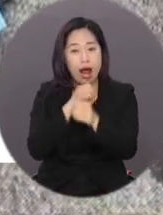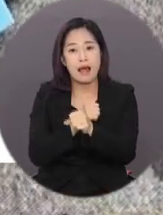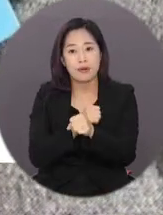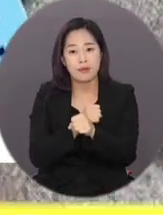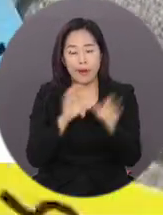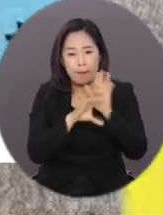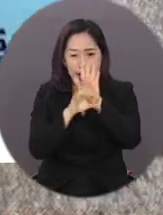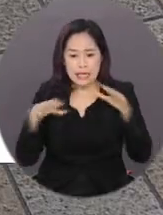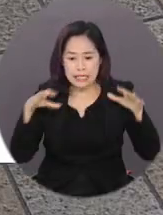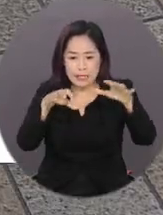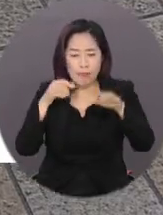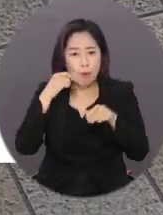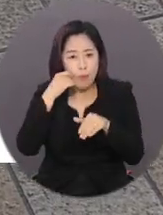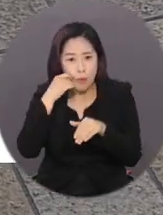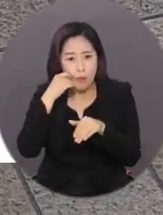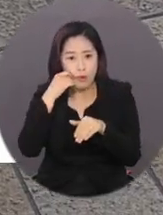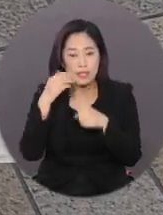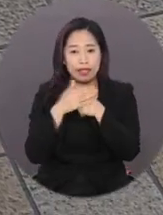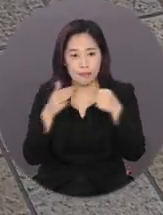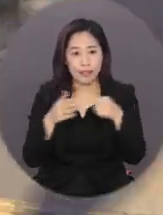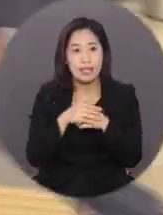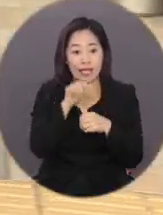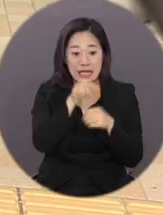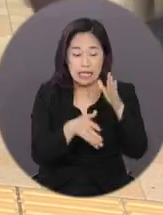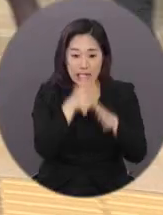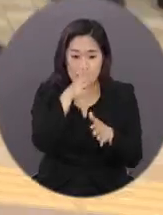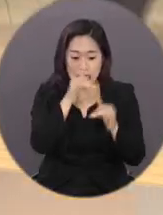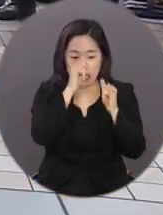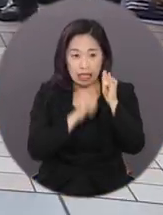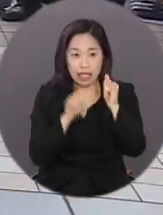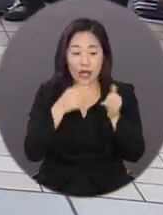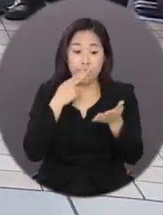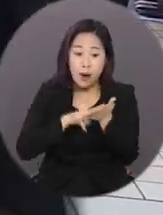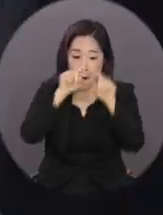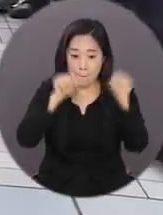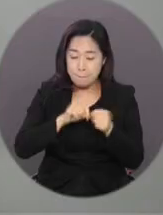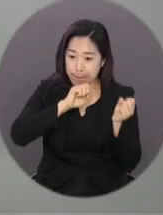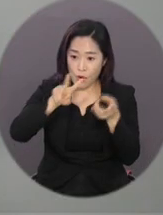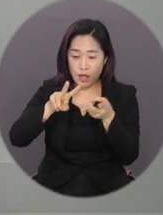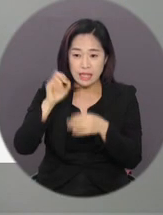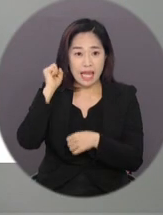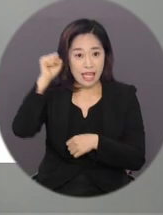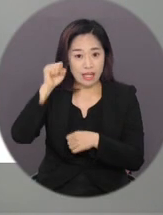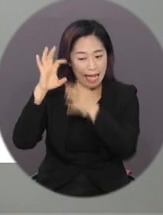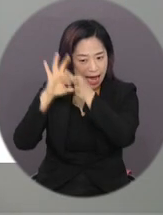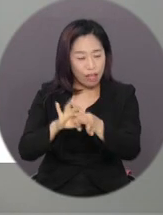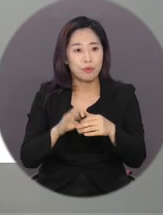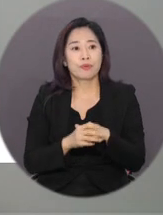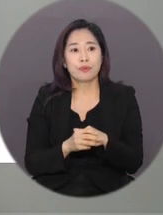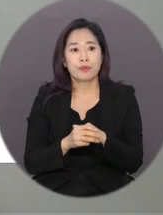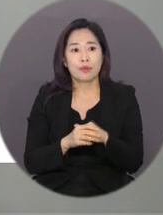인해 집회를 진행할 수 없게 되자 미쓰비시에 엽서를 보내며 투쟁을 지속하고 있습니다. 코로나가